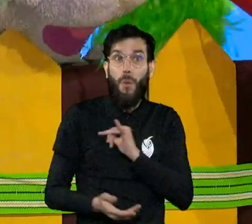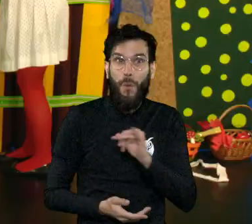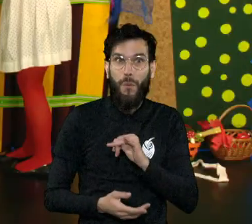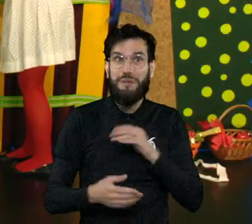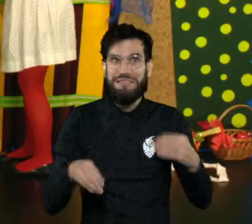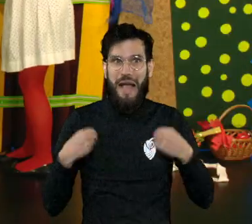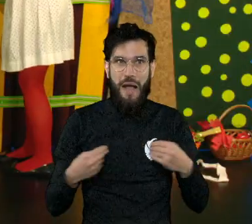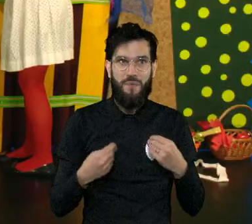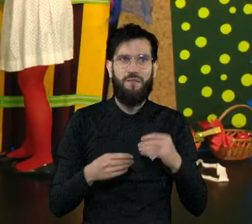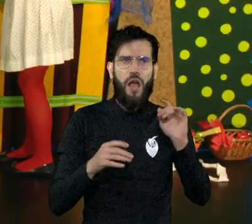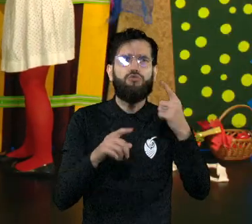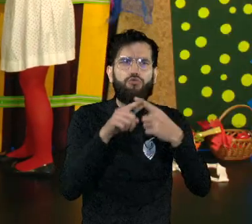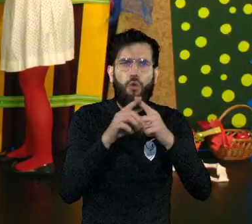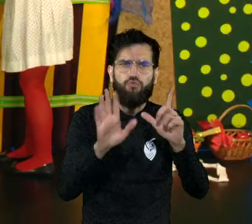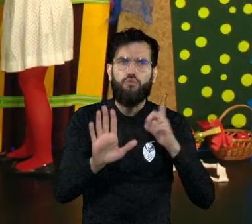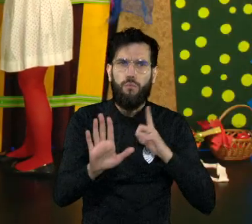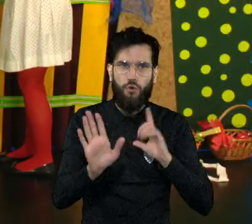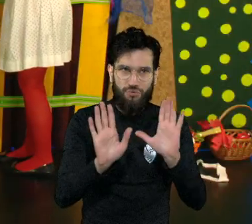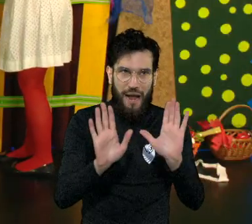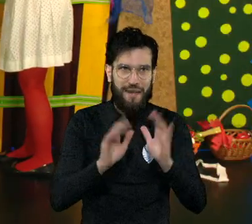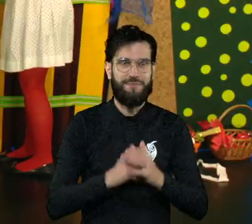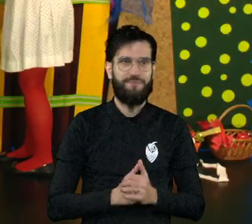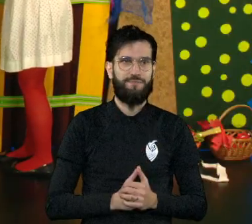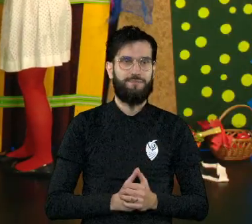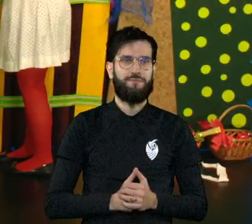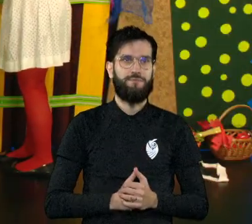Murko, ešte chvíľočku.